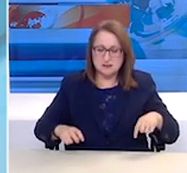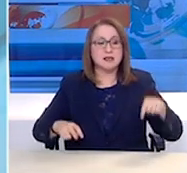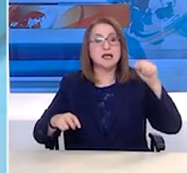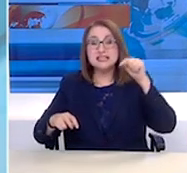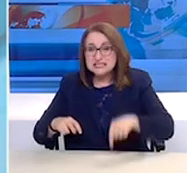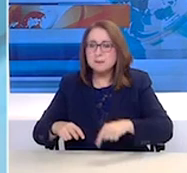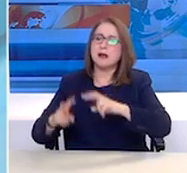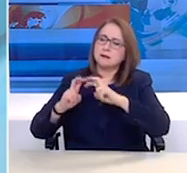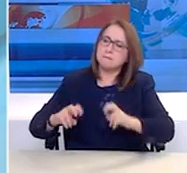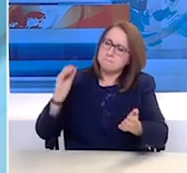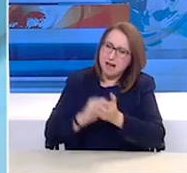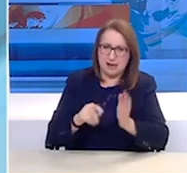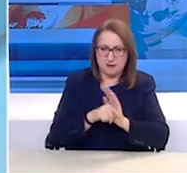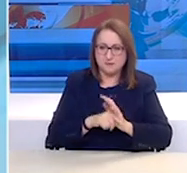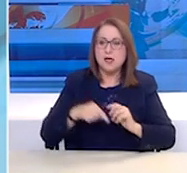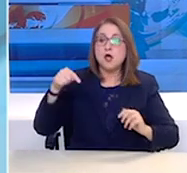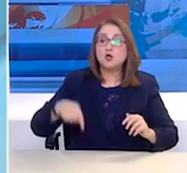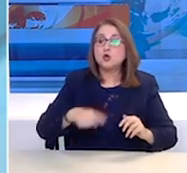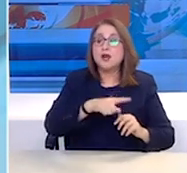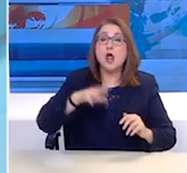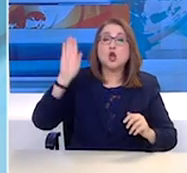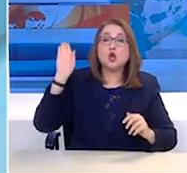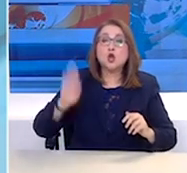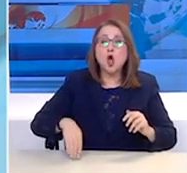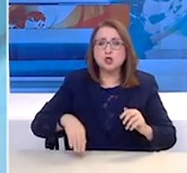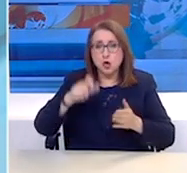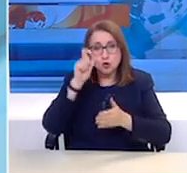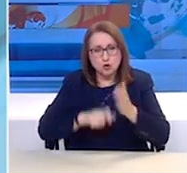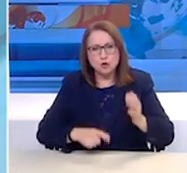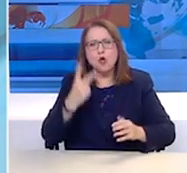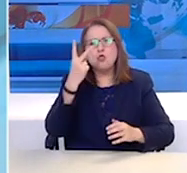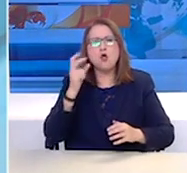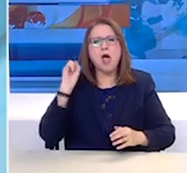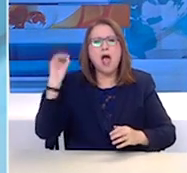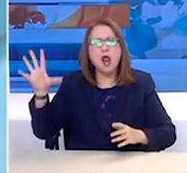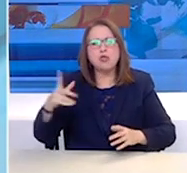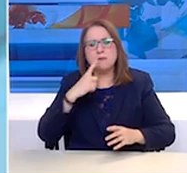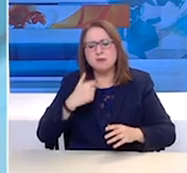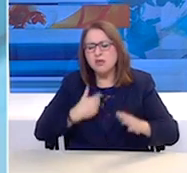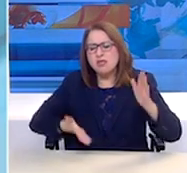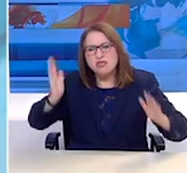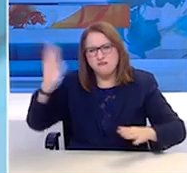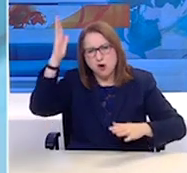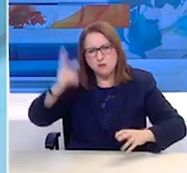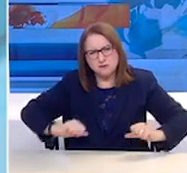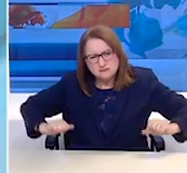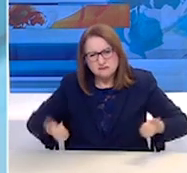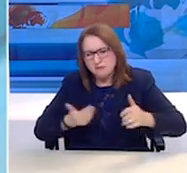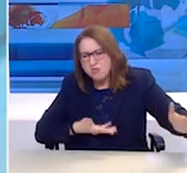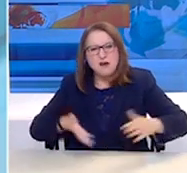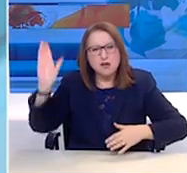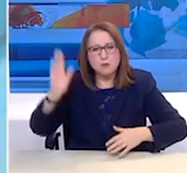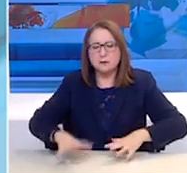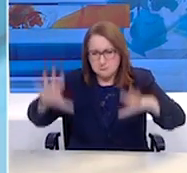ελοδαπούς στα νότια προάστια σε ξενοδοχείο που ήταν αρνητικοί, αλλά ήταν υποχρεωμένοι να μείνουν σε καραντίνα. Συνελήφθησαν, τους επιβλήθηκε το πρόστιμο